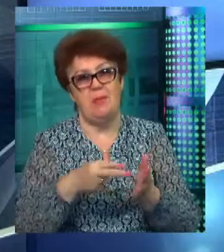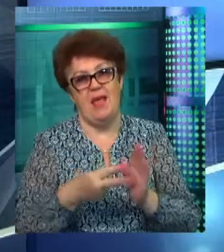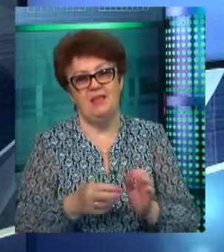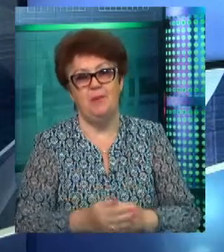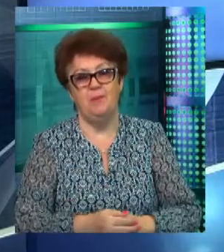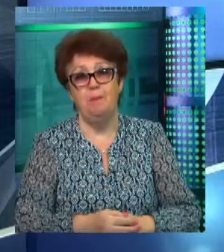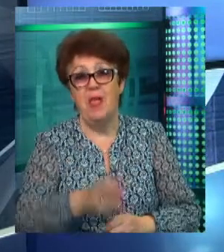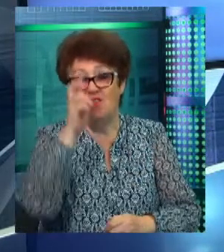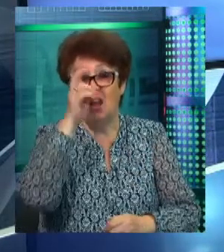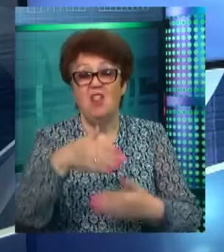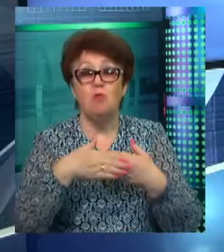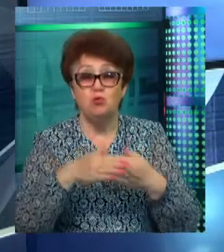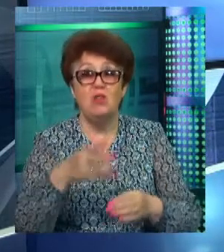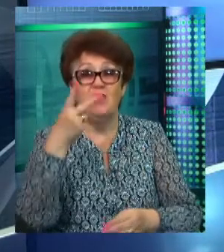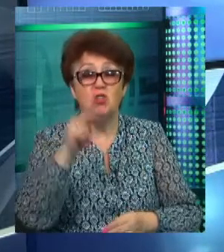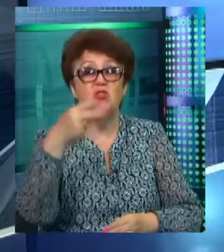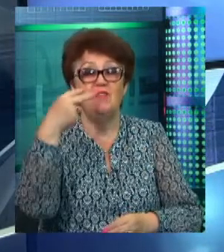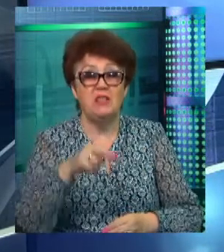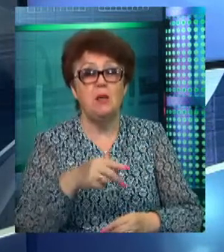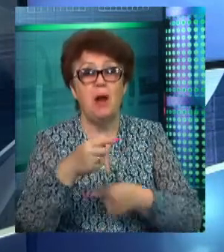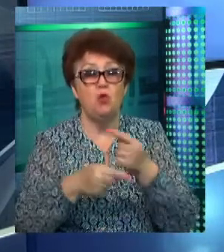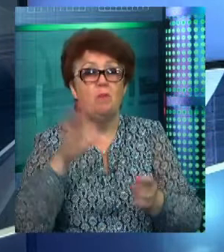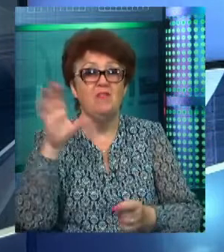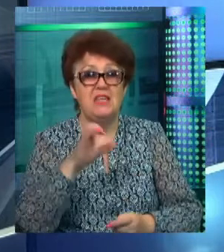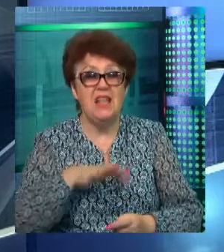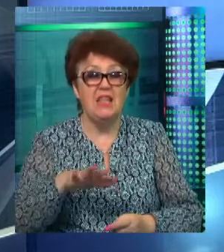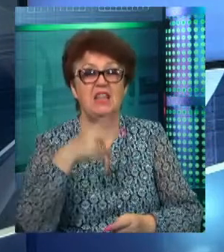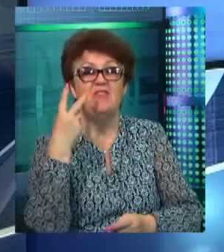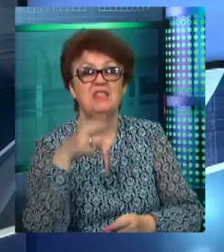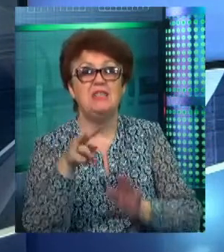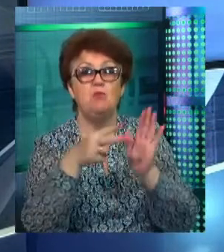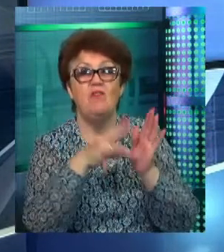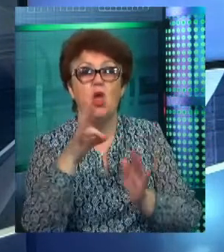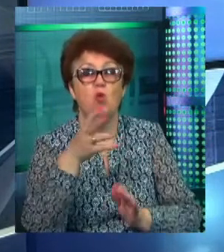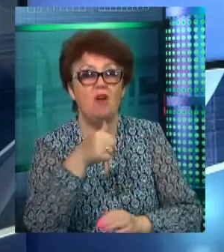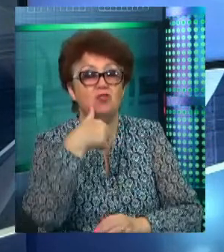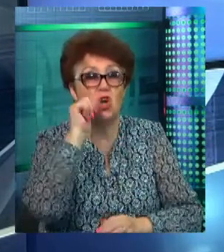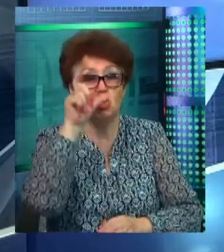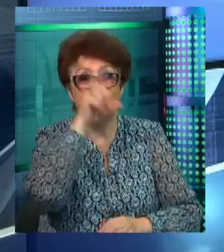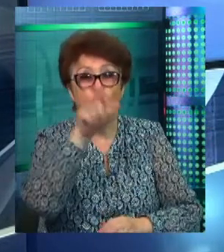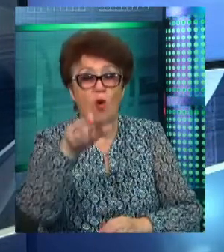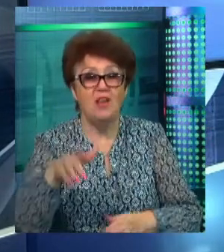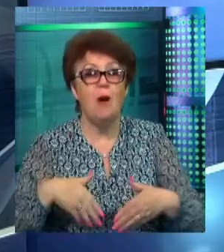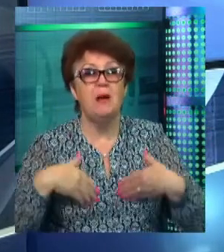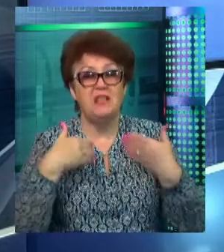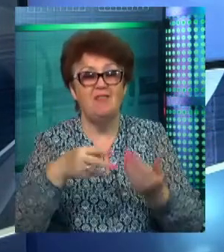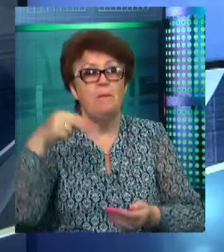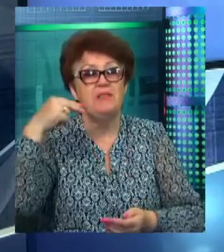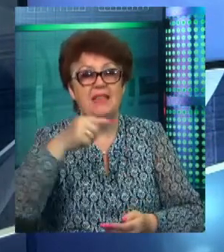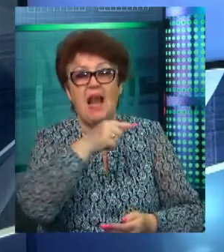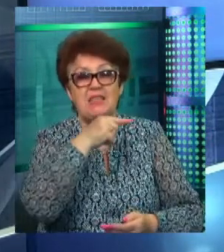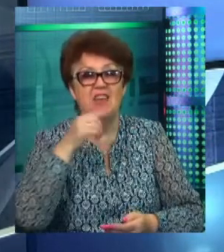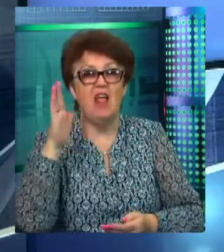федеральной выпускную 2020 пройдет по всей стране 27 июня вчерашних школьников поздравит президент